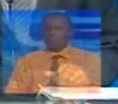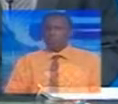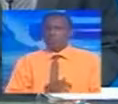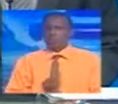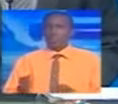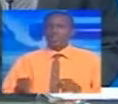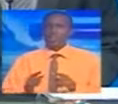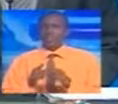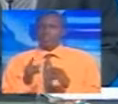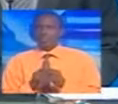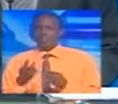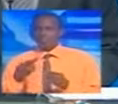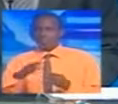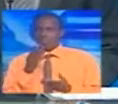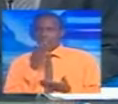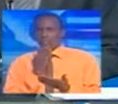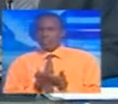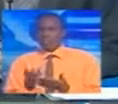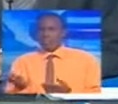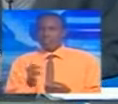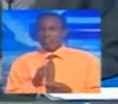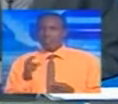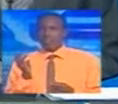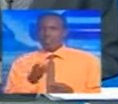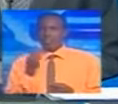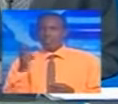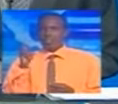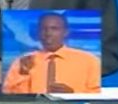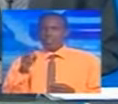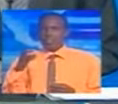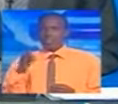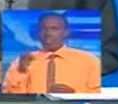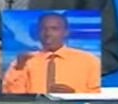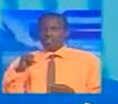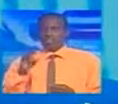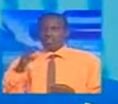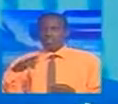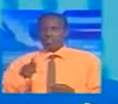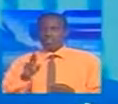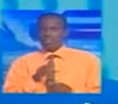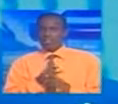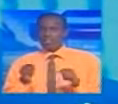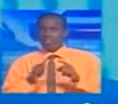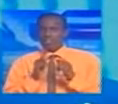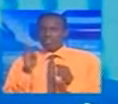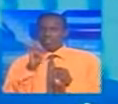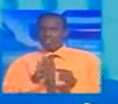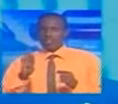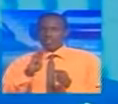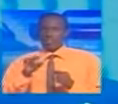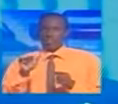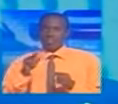Voilà pour les sommaires, bienvenue à tous. Mardi noir à Balbala, une journée sombre pour les habitants de Balbala, frappés par